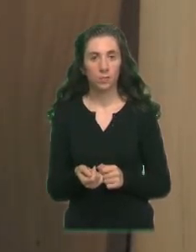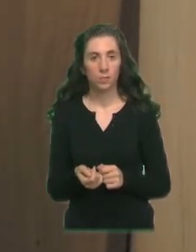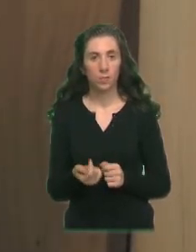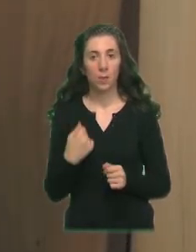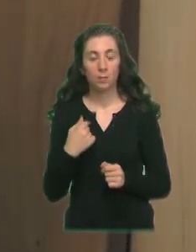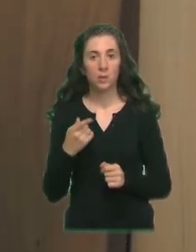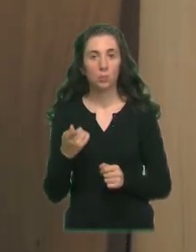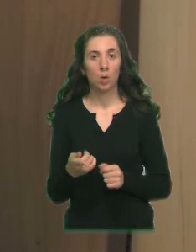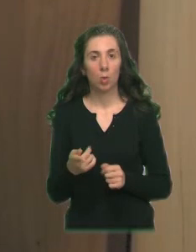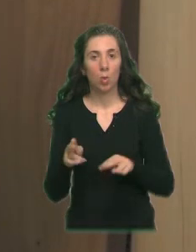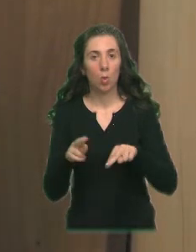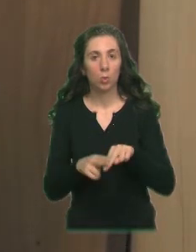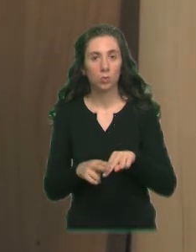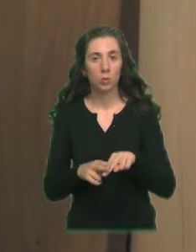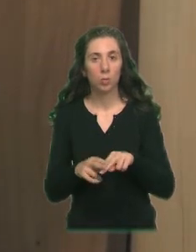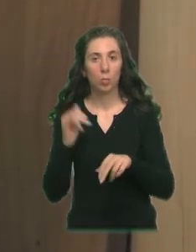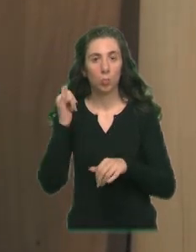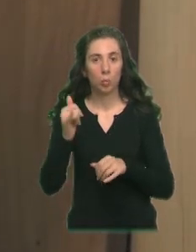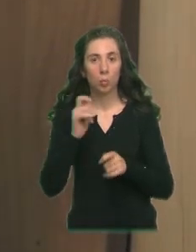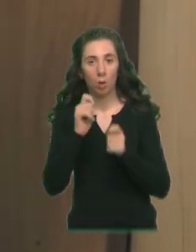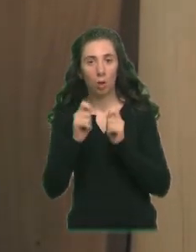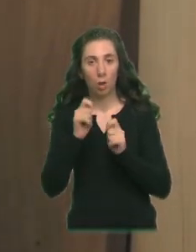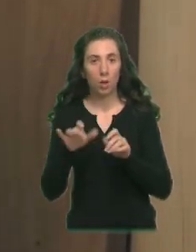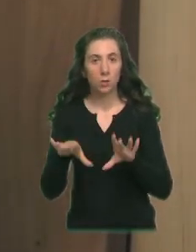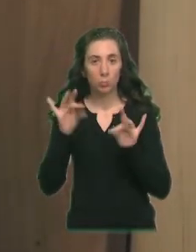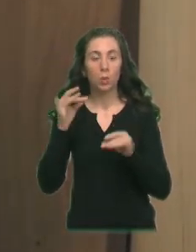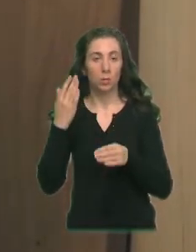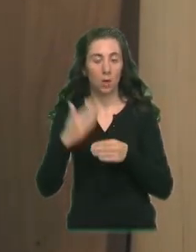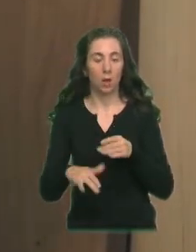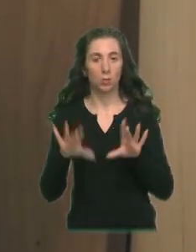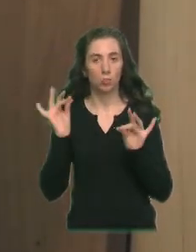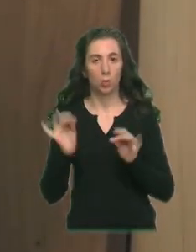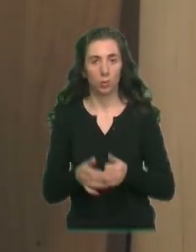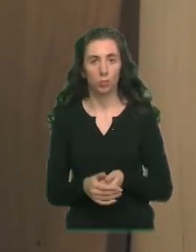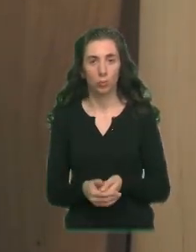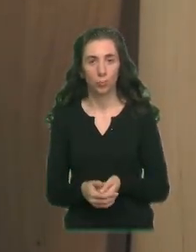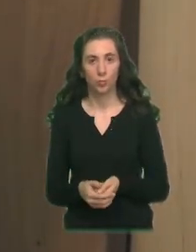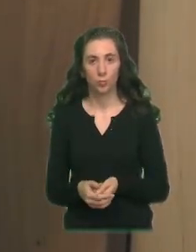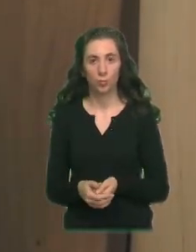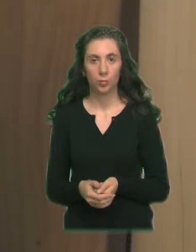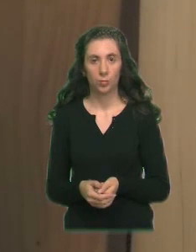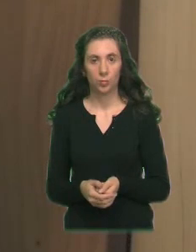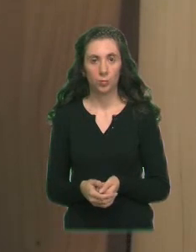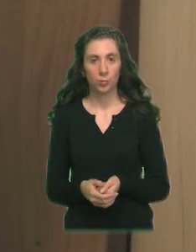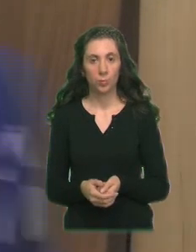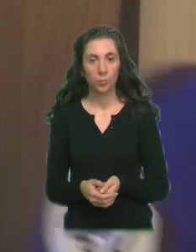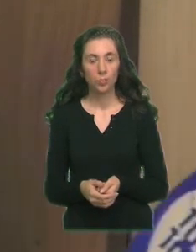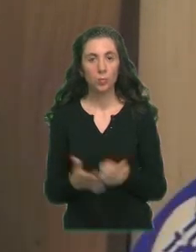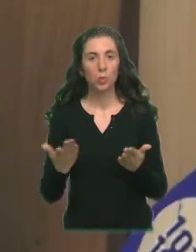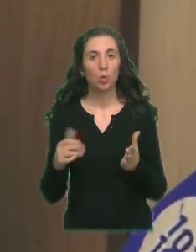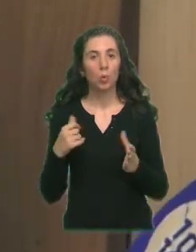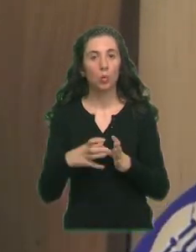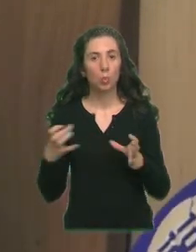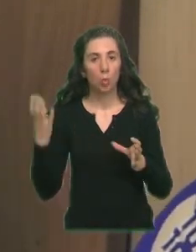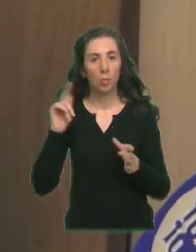mislim, i mi smo se tako taj ostatak puta sporazumjeli s njim da smo našli na kraju. Da. Da. I koliko